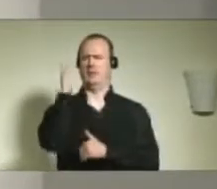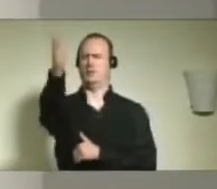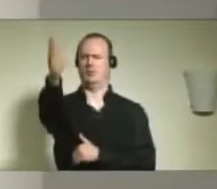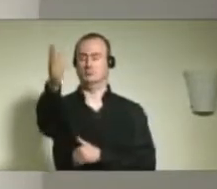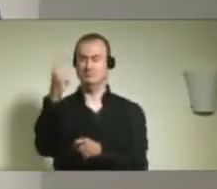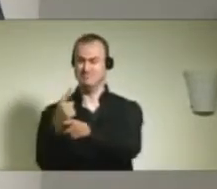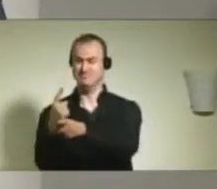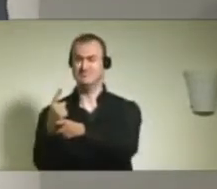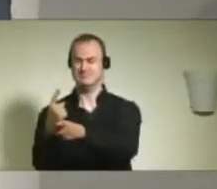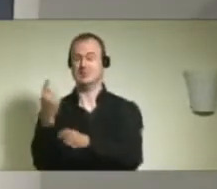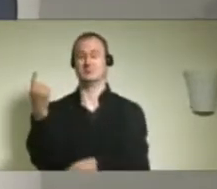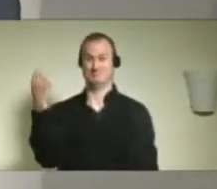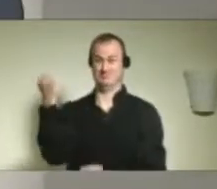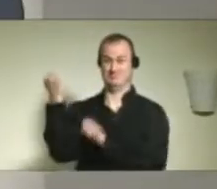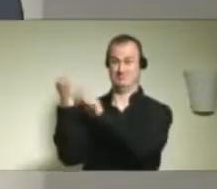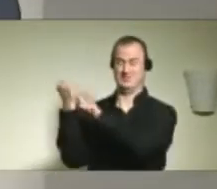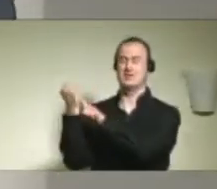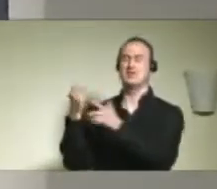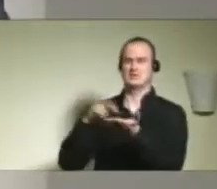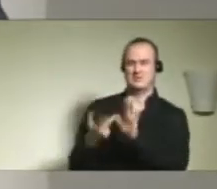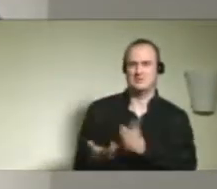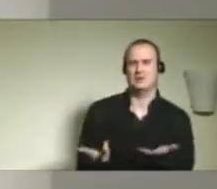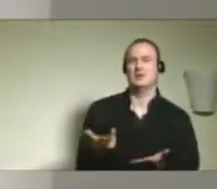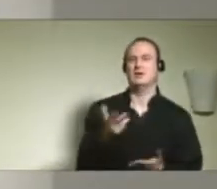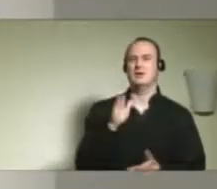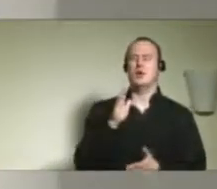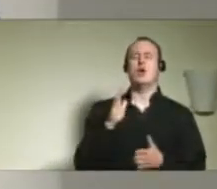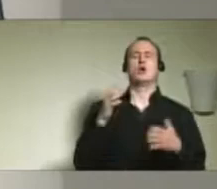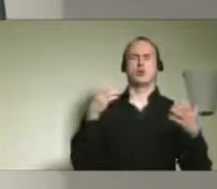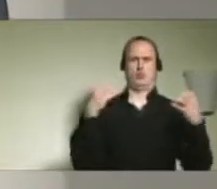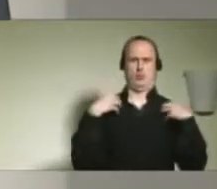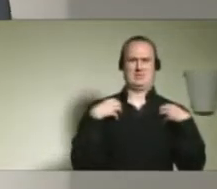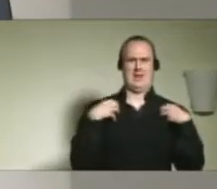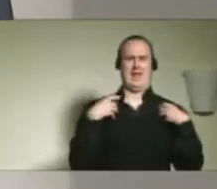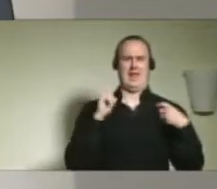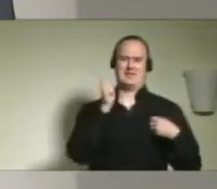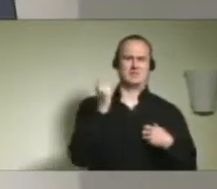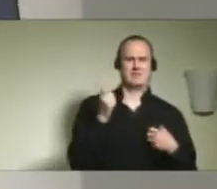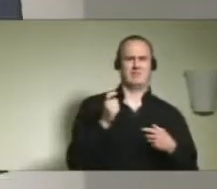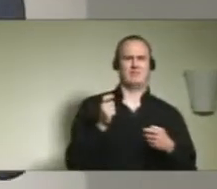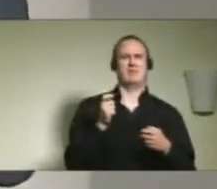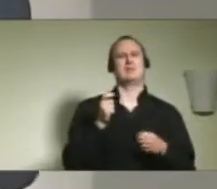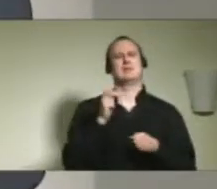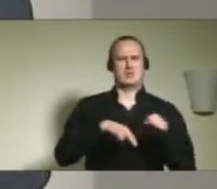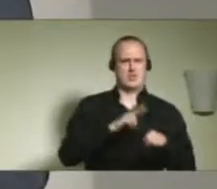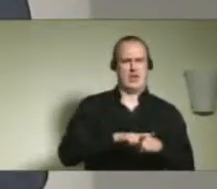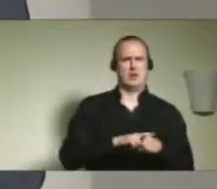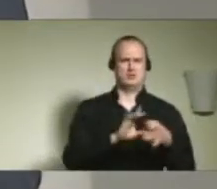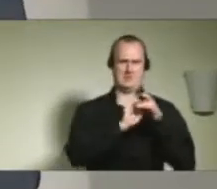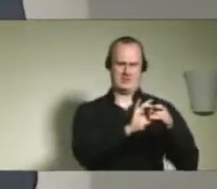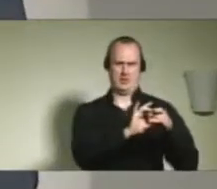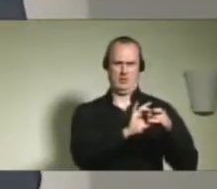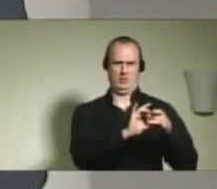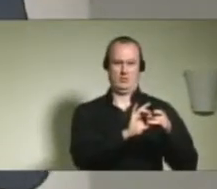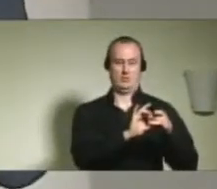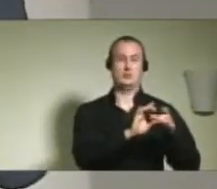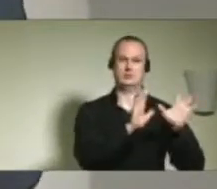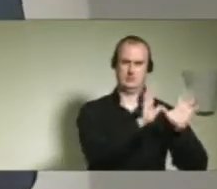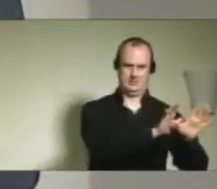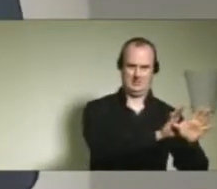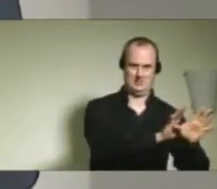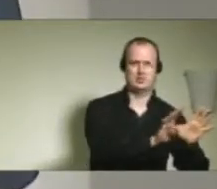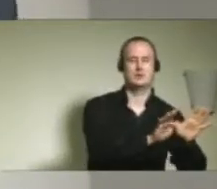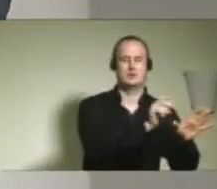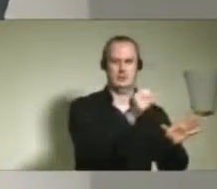que le Conseil exécutif national du syndicat. Mais ce qu'il faut voir, c'est que nous, au niveau du STTP, au